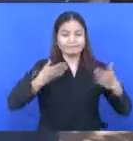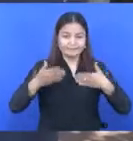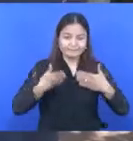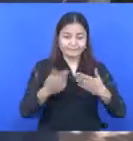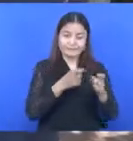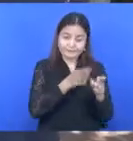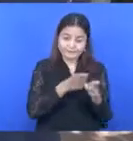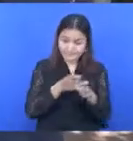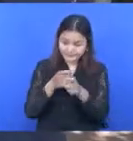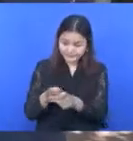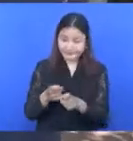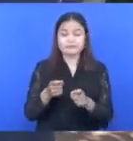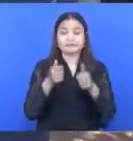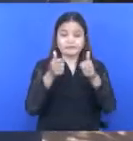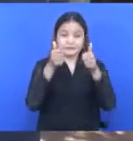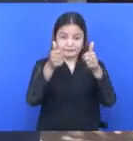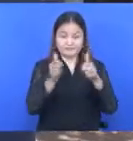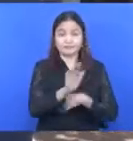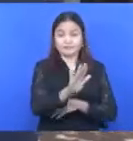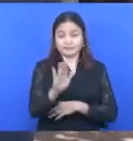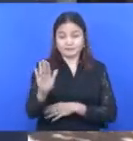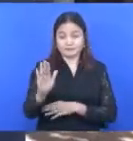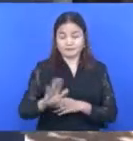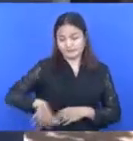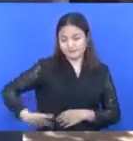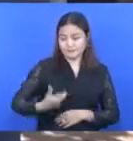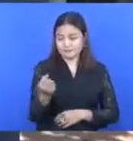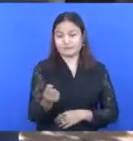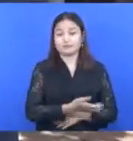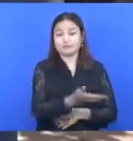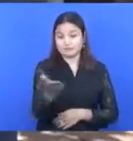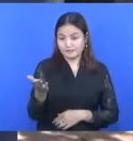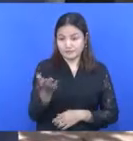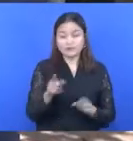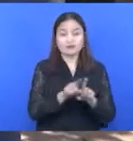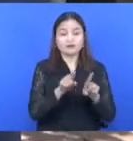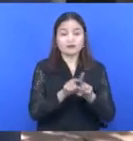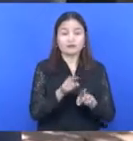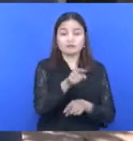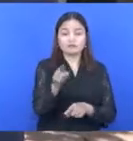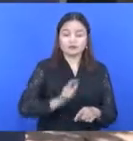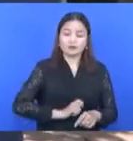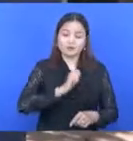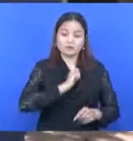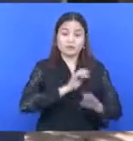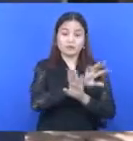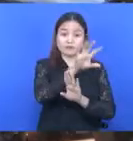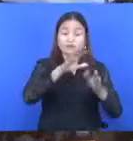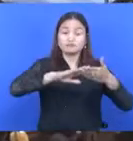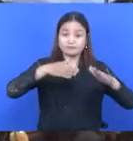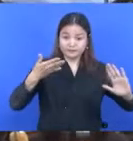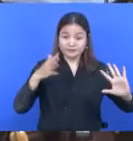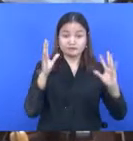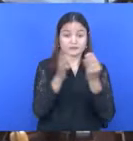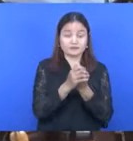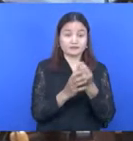ពស្រឡាញ់យ៉ាងជ្រាលជ្រៅជាទីបំផុតចំពោះប្រជាពលរដ្ឋនៅក្នុងឃុំទន្លូងក៏ដូចជាប្រជាពលរដ្ឋនៅក្នុងខេត្តត្បូងឃ្មុំទាំងមូលដែលបានគាំទ្រគ